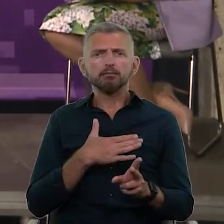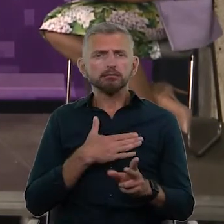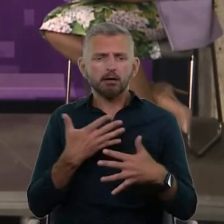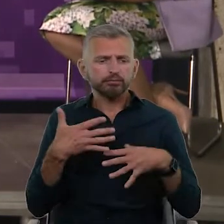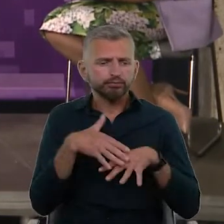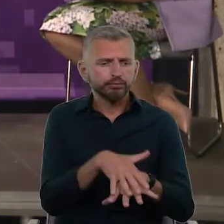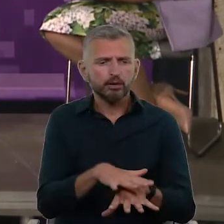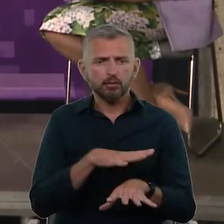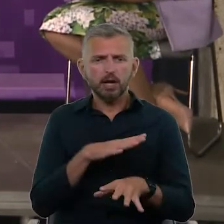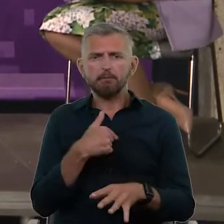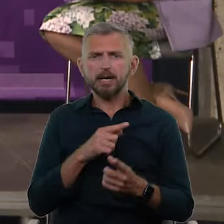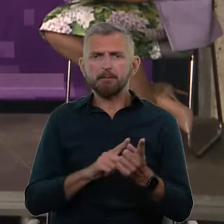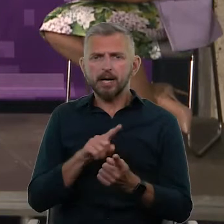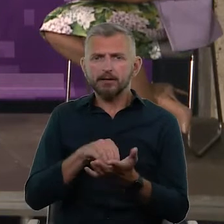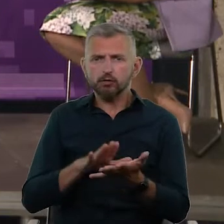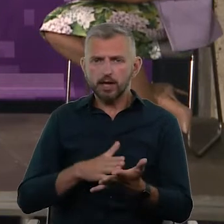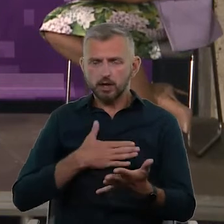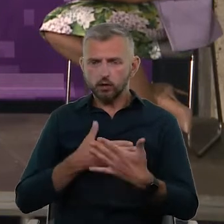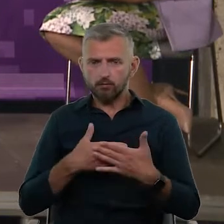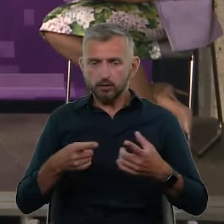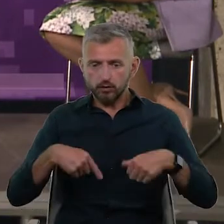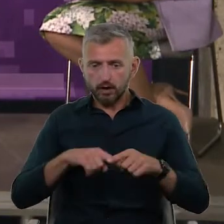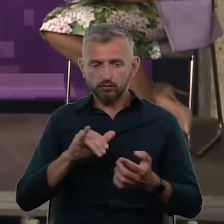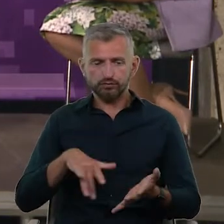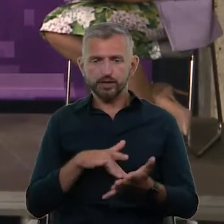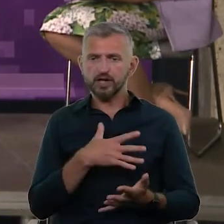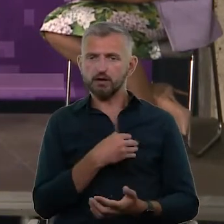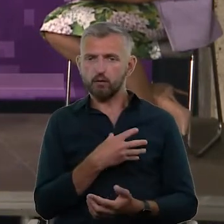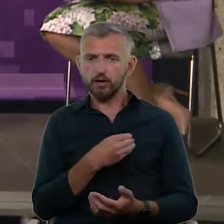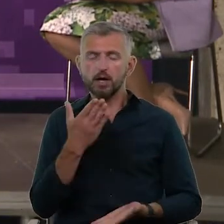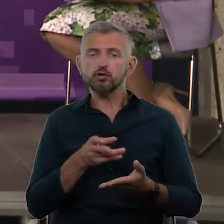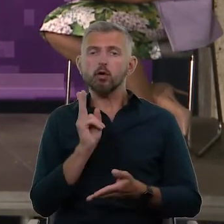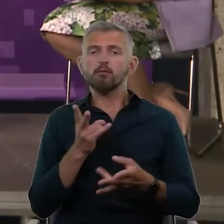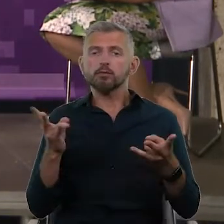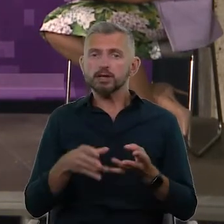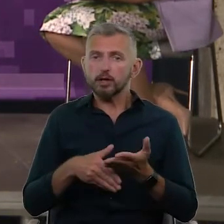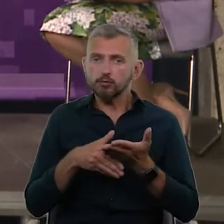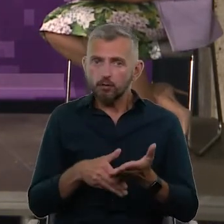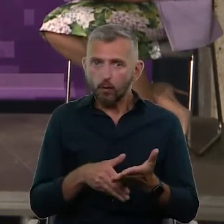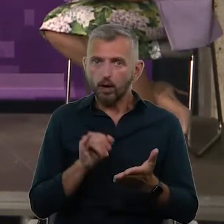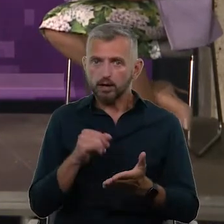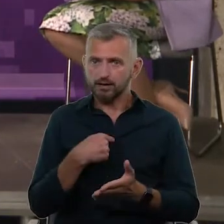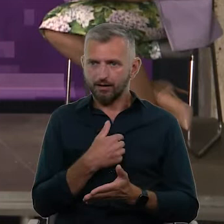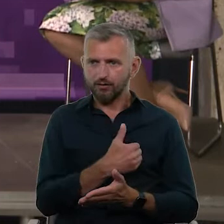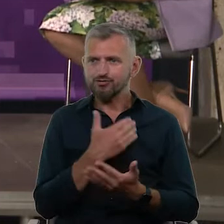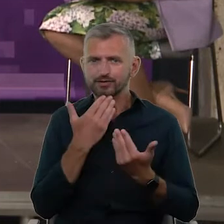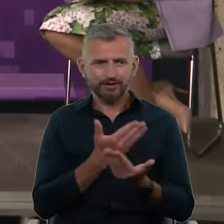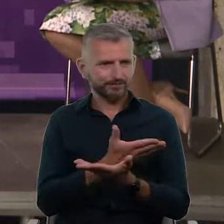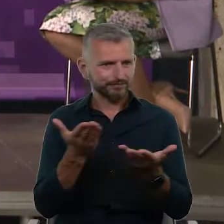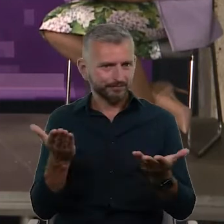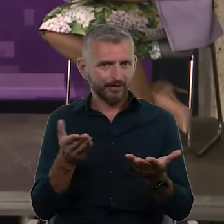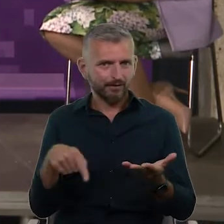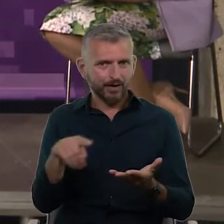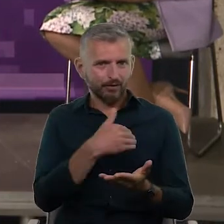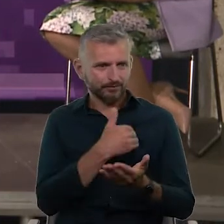вже перереєстрували нашу громадську організацію у Львові. І якщо комусь потрібна допомога, і я хочу звернутися, то ви